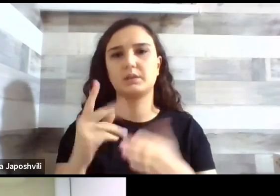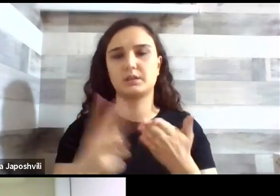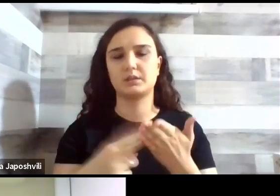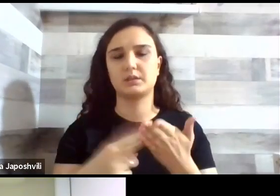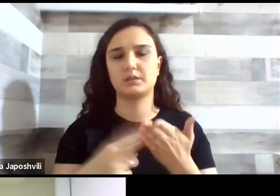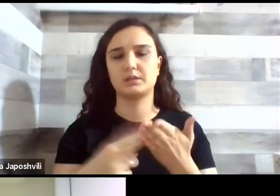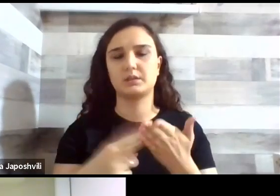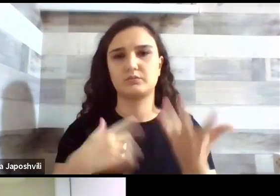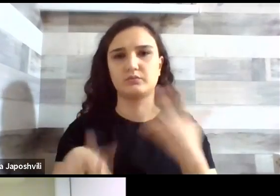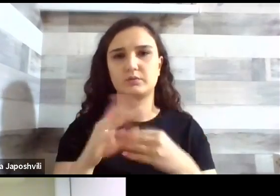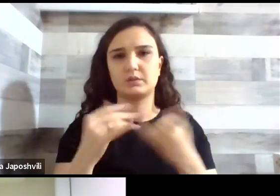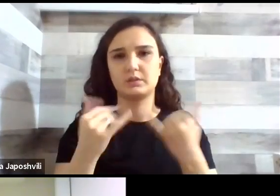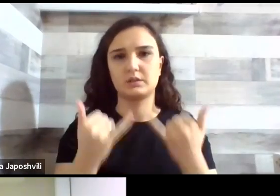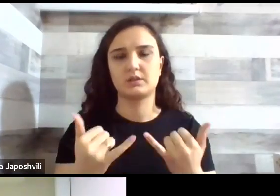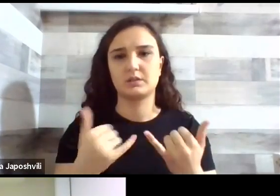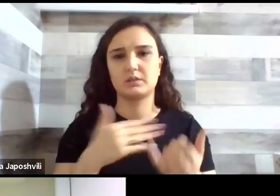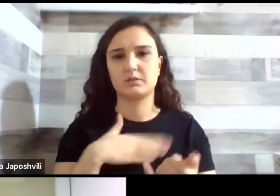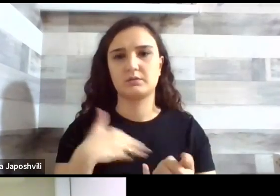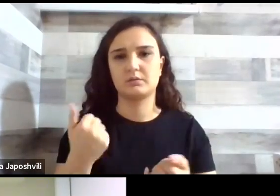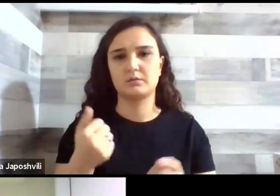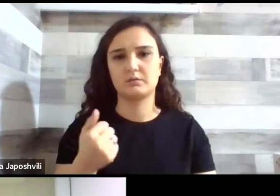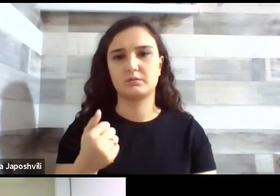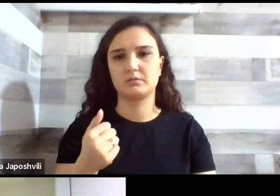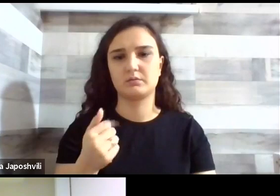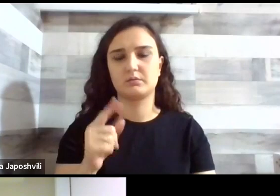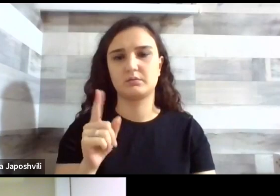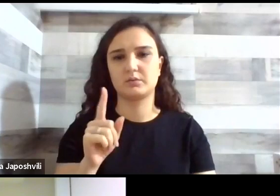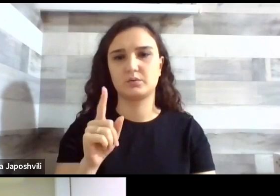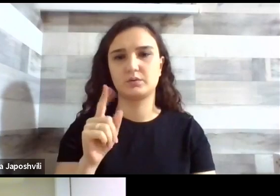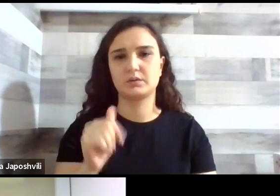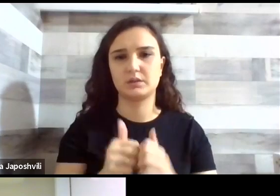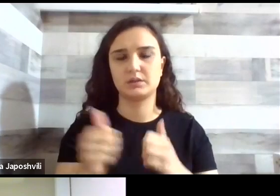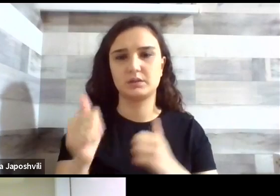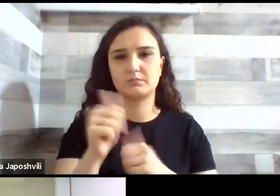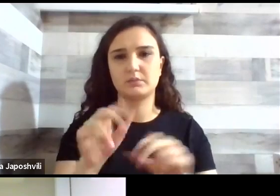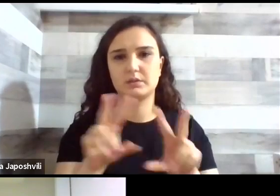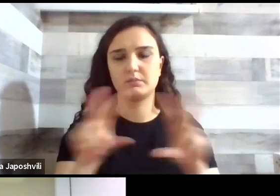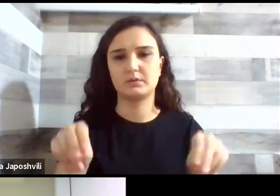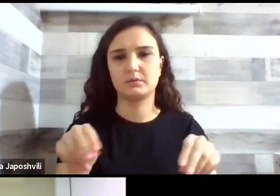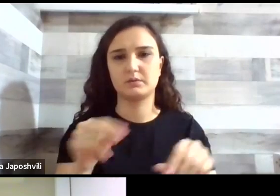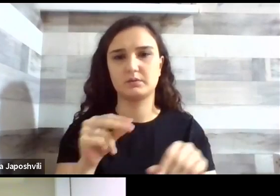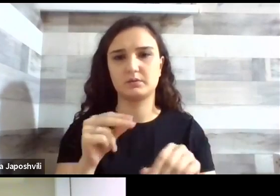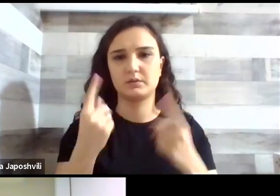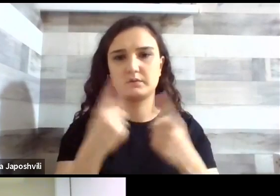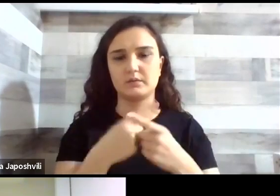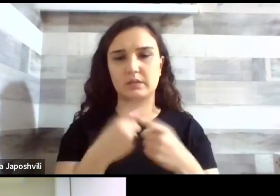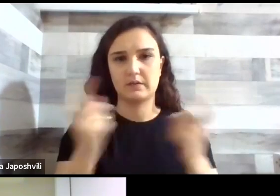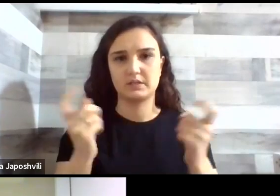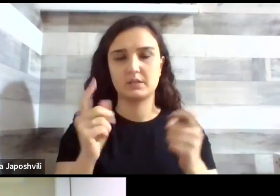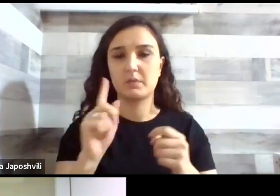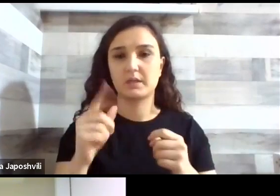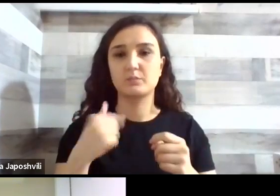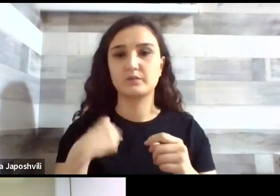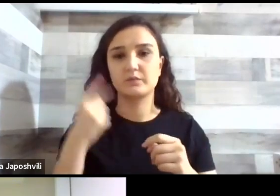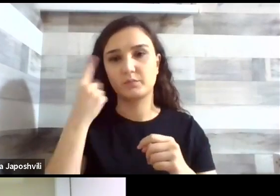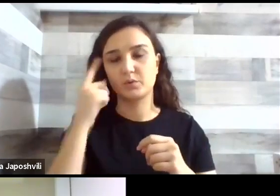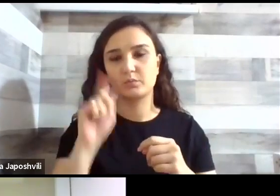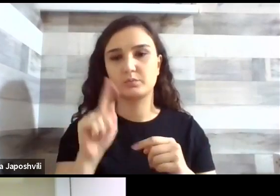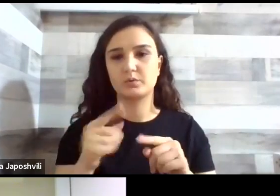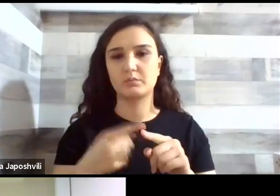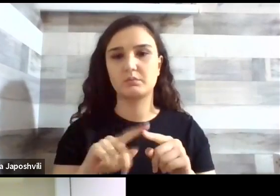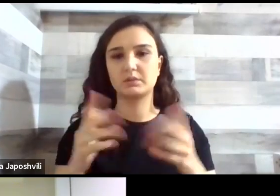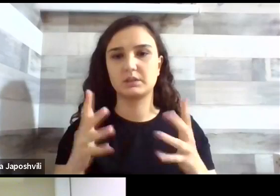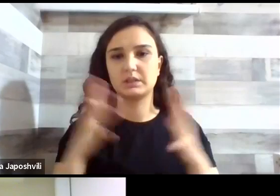რომელსაც ჩვენ ახლა არ მინდა ფუჭი და წინასწარი დაპირება გავცეთ, მაგრამ ჩვენ ვფიქრობთ, რომ აი ამ